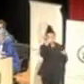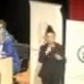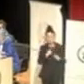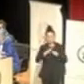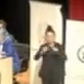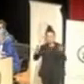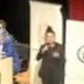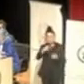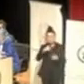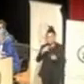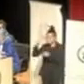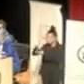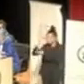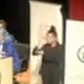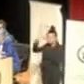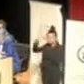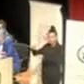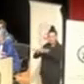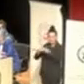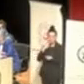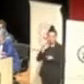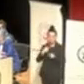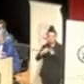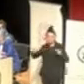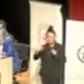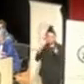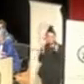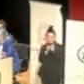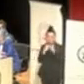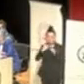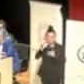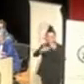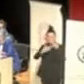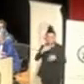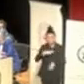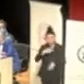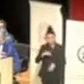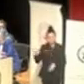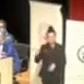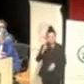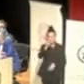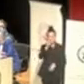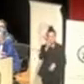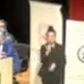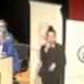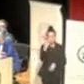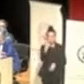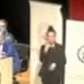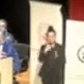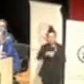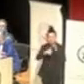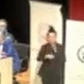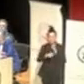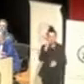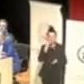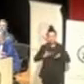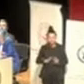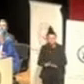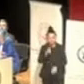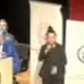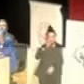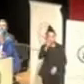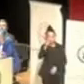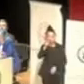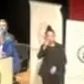kısaca tanıtmak isterim. Hatice Atlan 14 Temmuz 1974 tarihinde Ankara'da doğdu. 1996